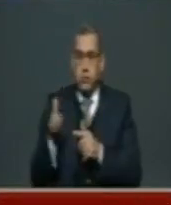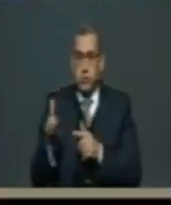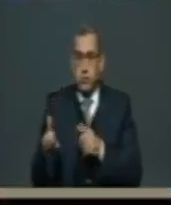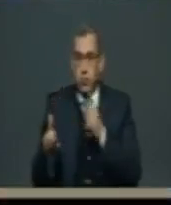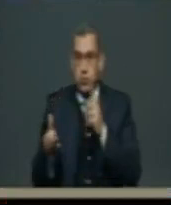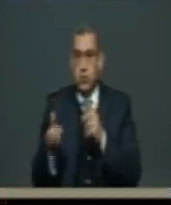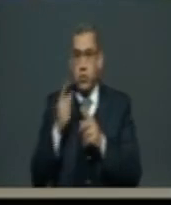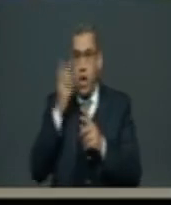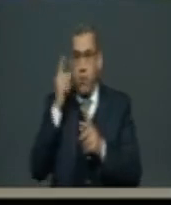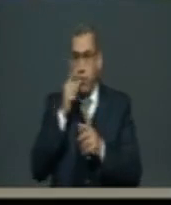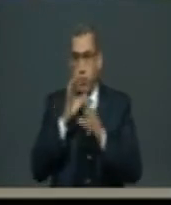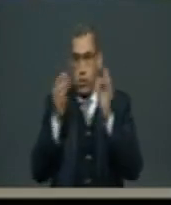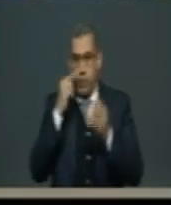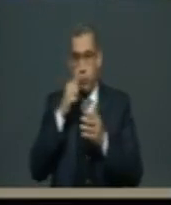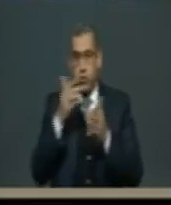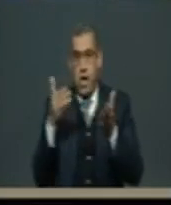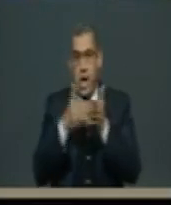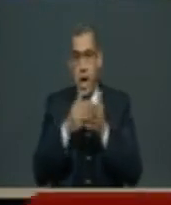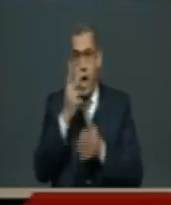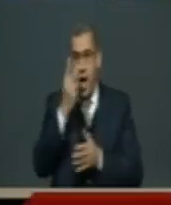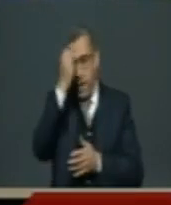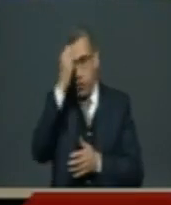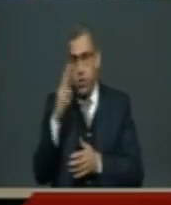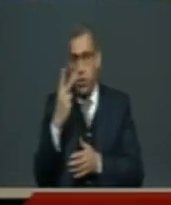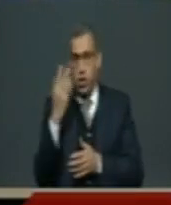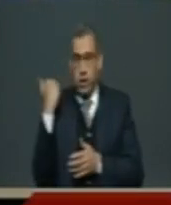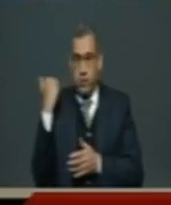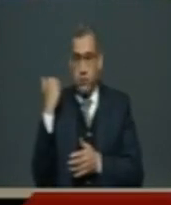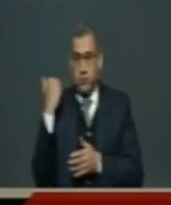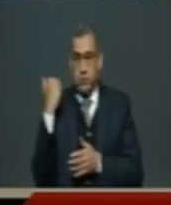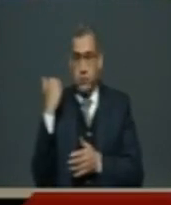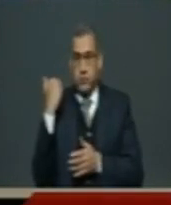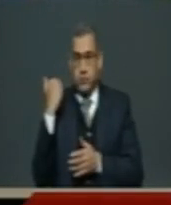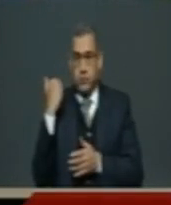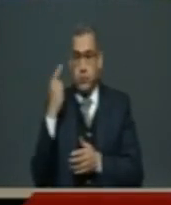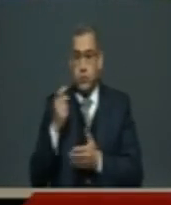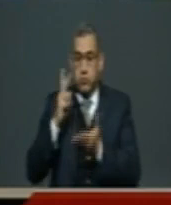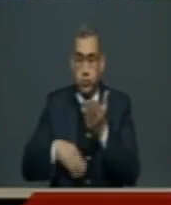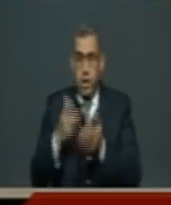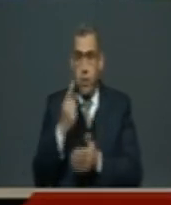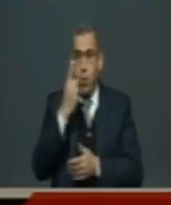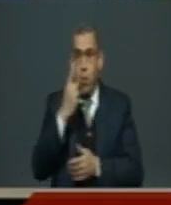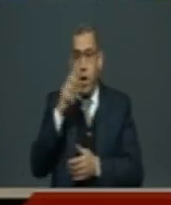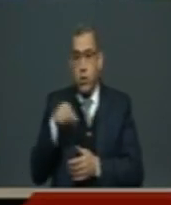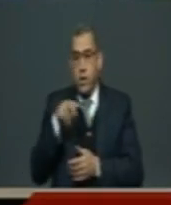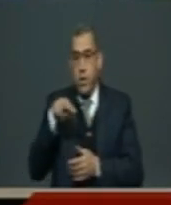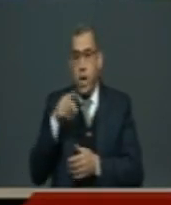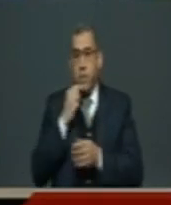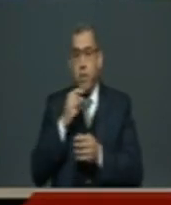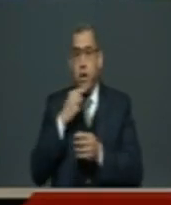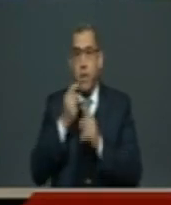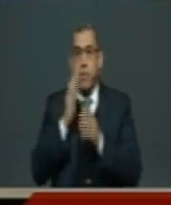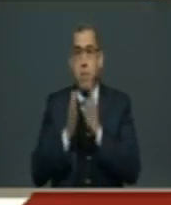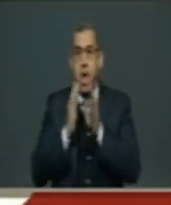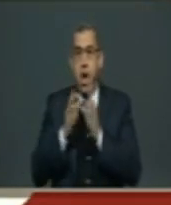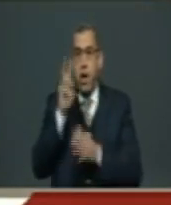في أواخر 2017 باعتماد 1.8 مليار دولار لرفع